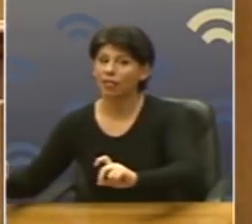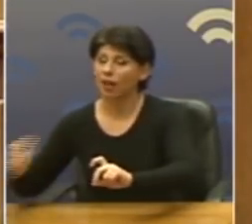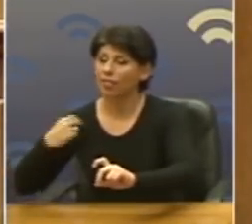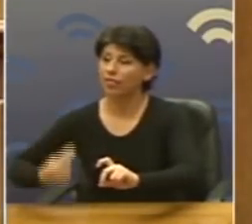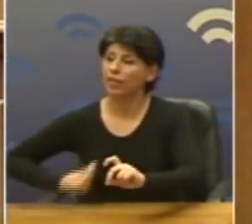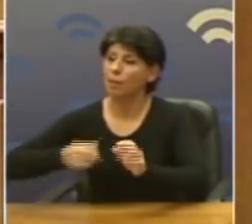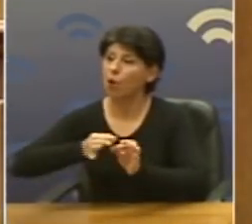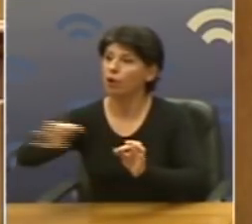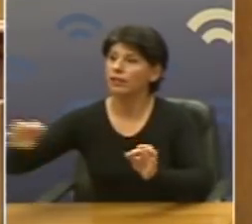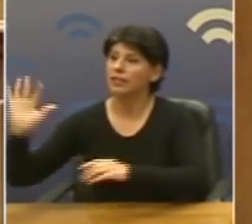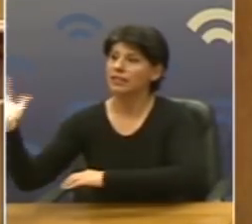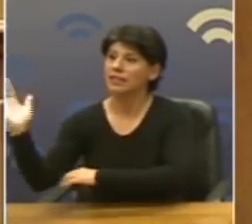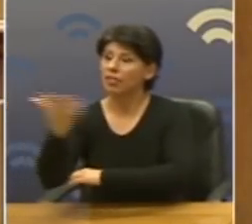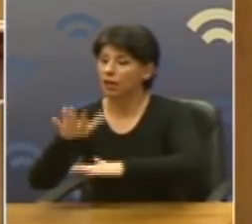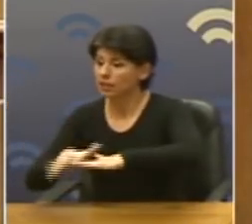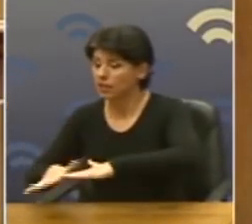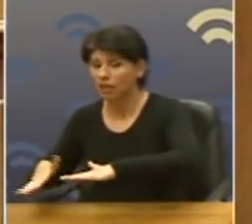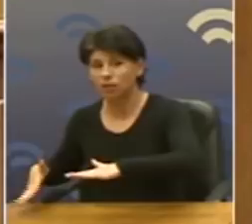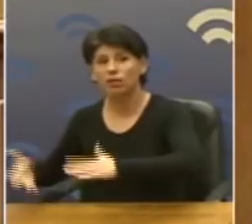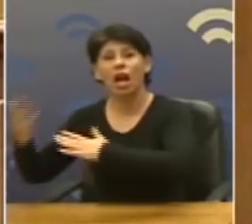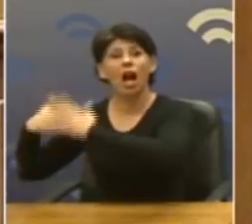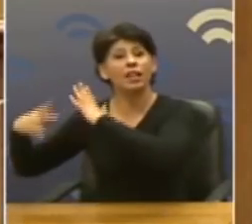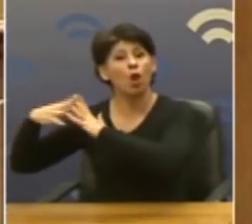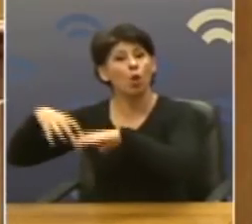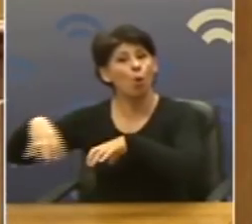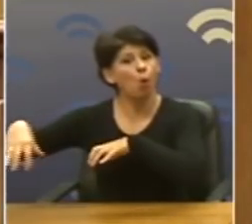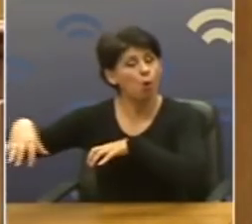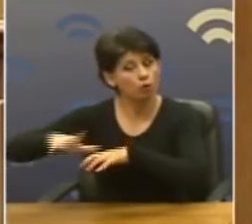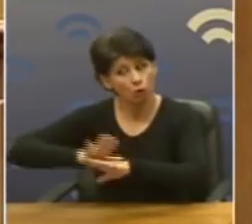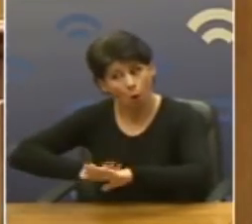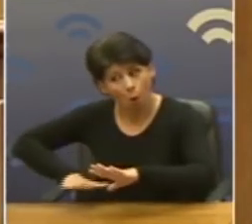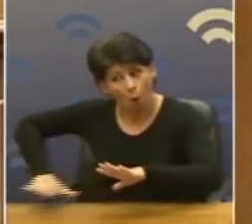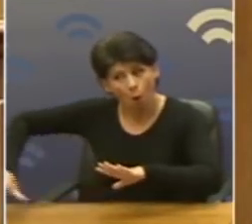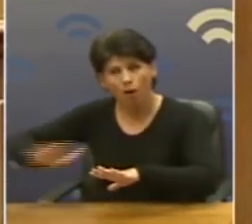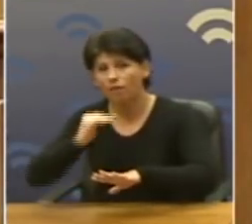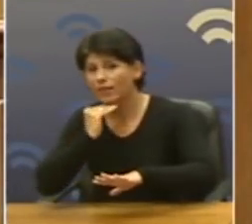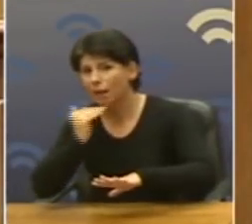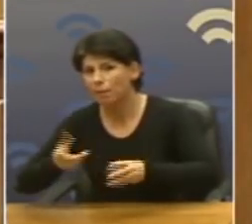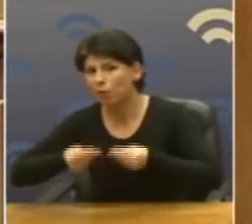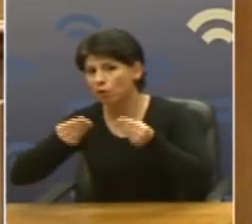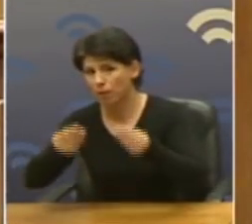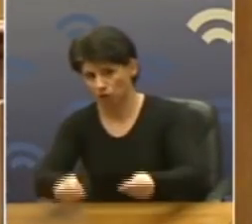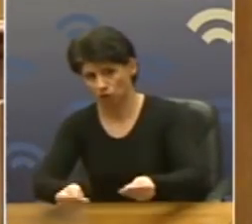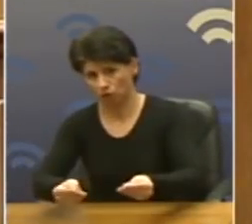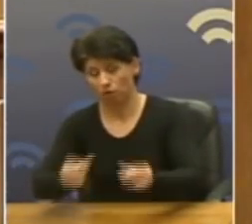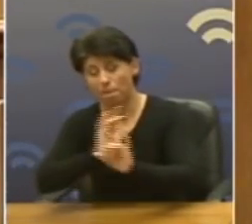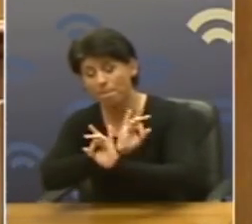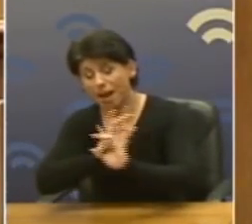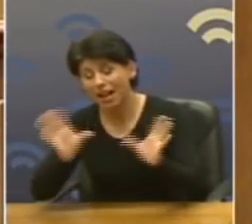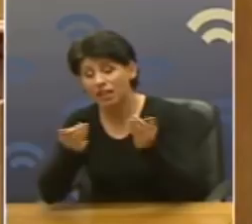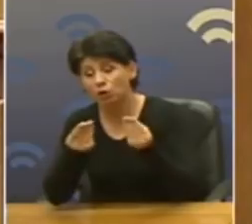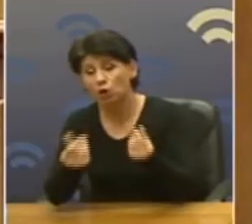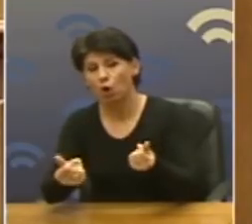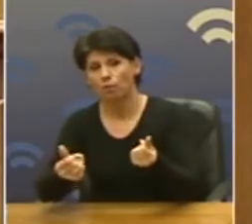σε ορεινούς όγκους, αιγιαλούς, αρχαιολογικούς χώρους κλπ. Να μην μπορούν να παραχωρηθούν με κανένα τρόπο